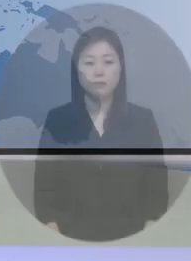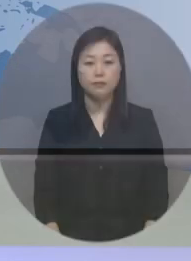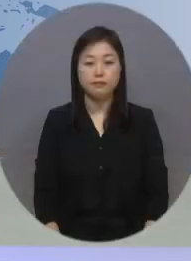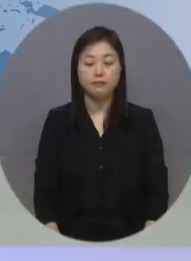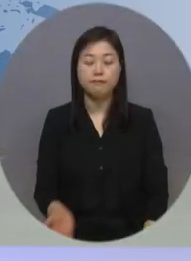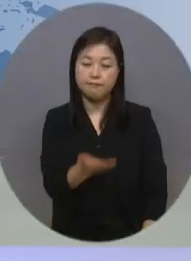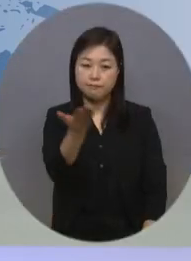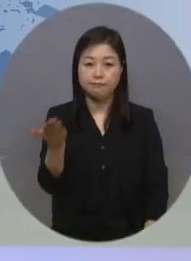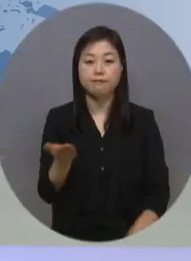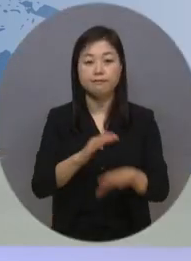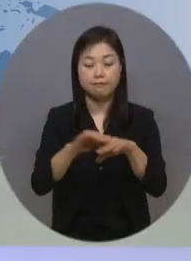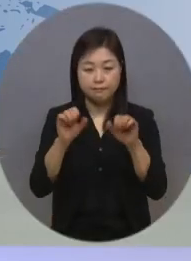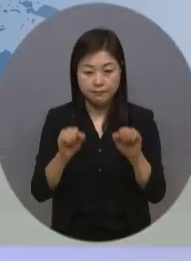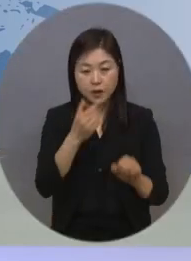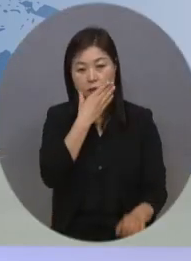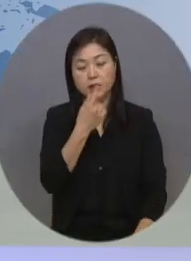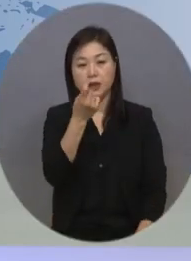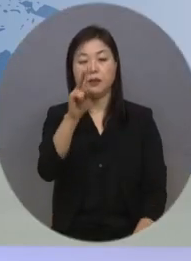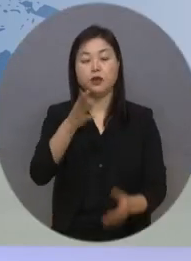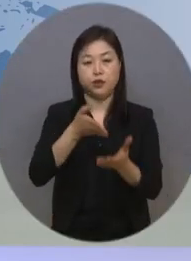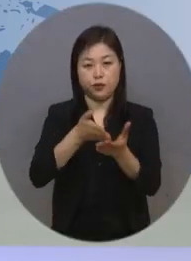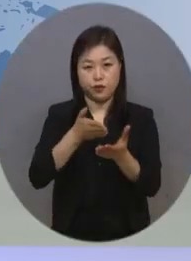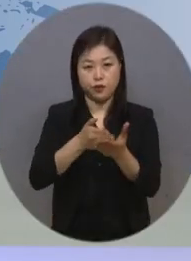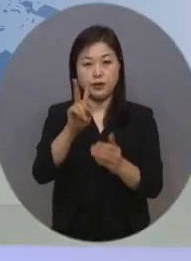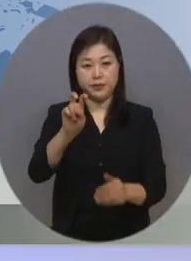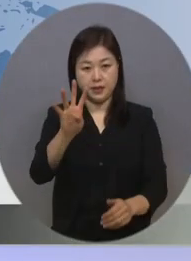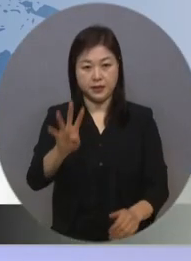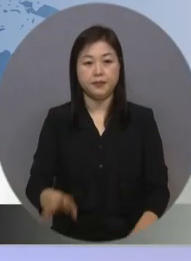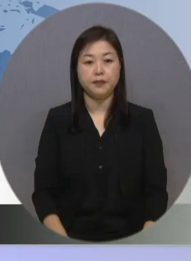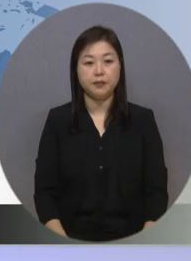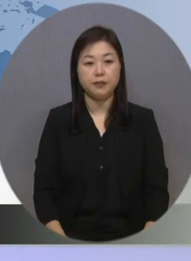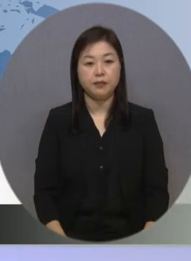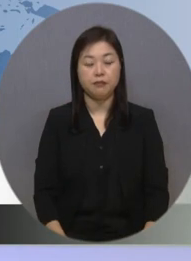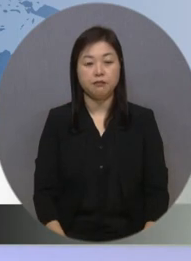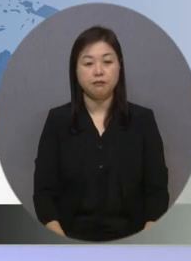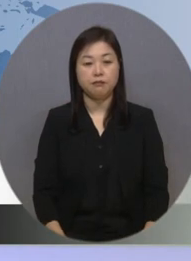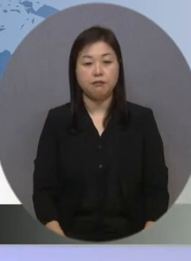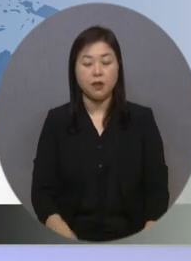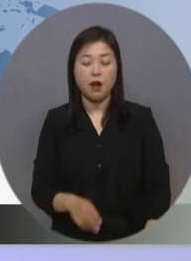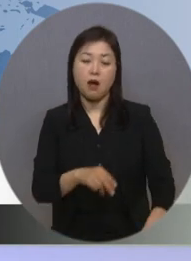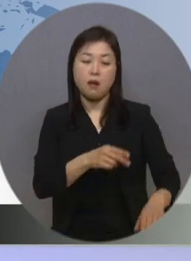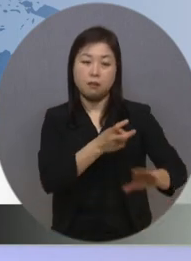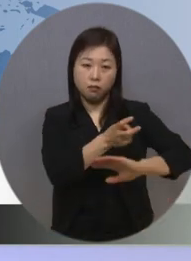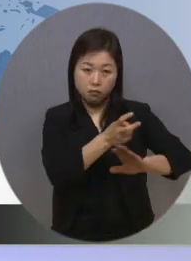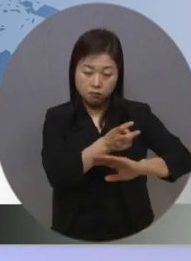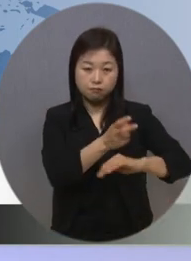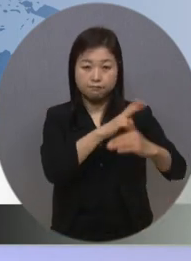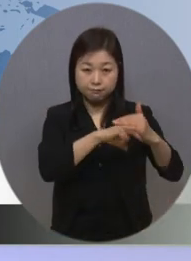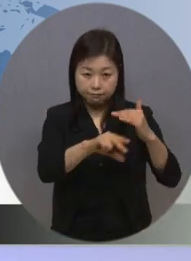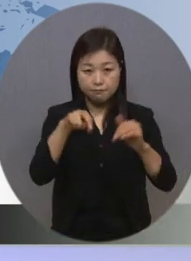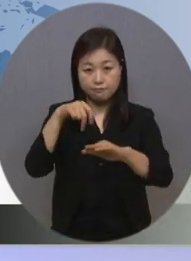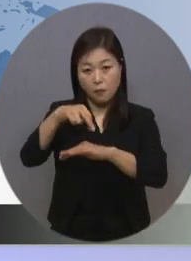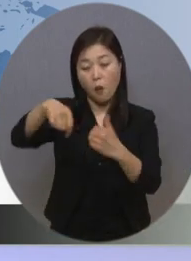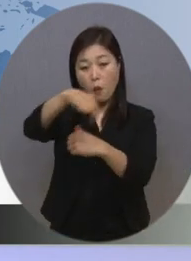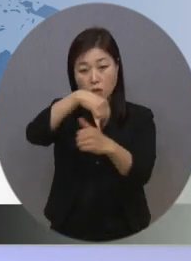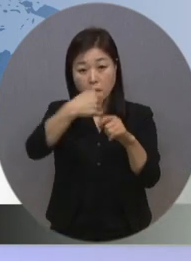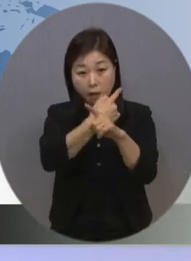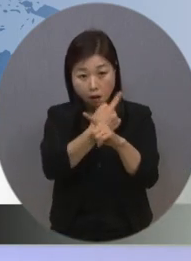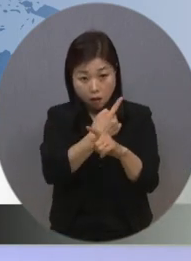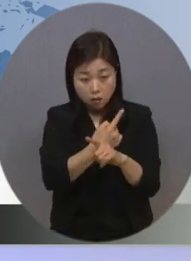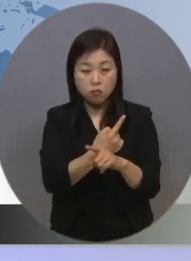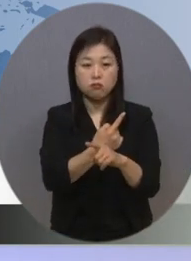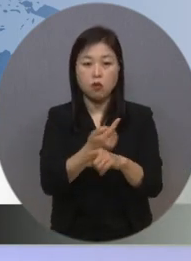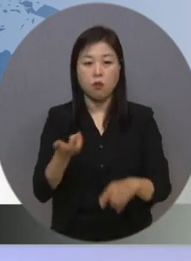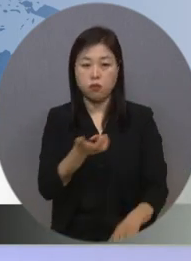시청자 여러분 안녕하십니까? 복지TV 뉴스 이십선입니다. 대중교통과 보행 환경이 개선된다면 우리 모두 편리한